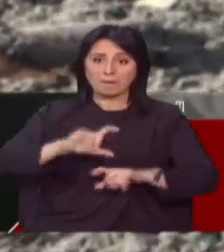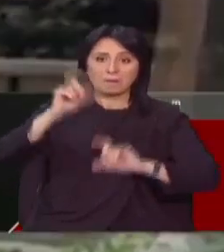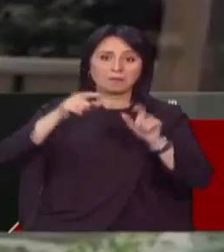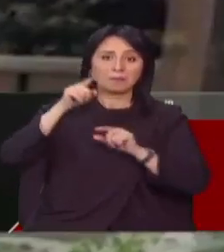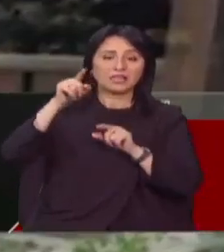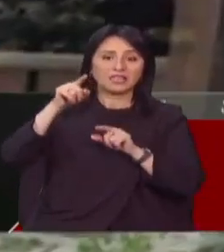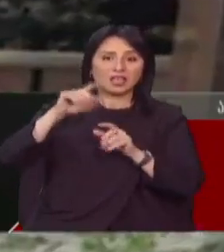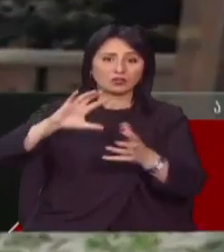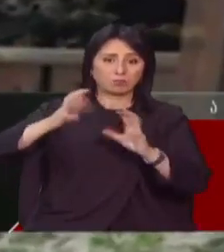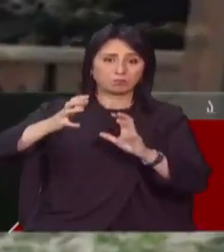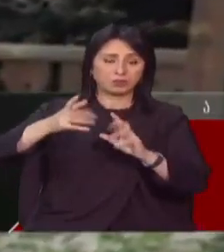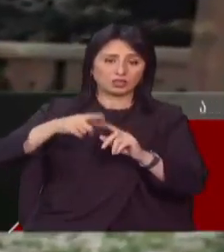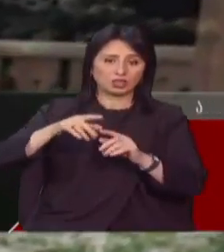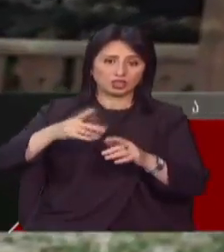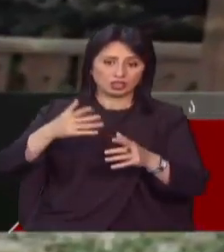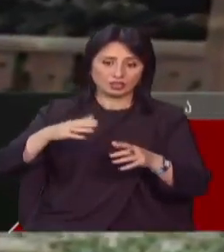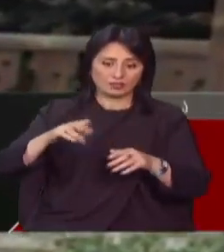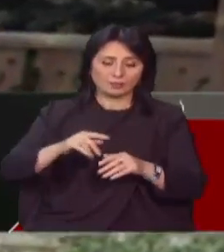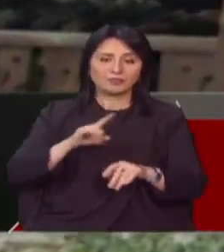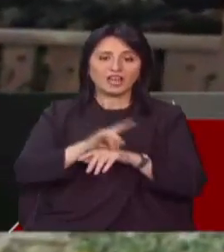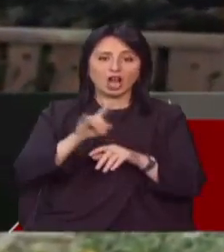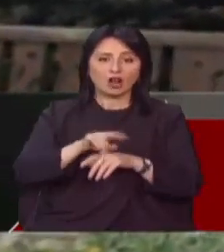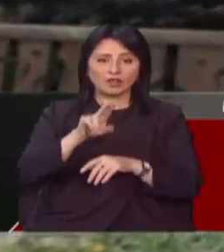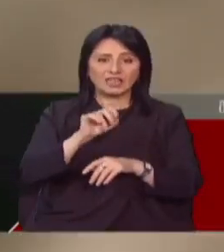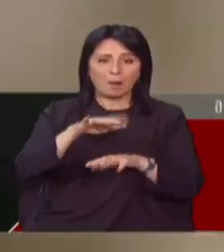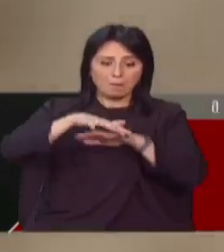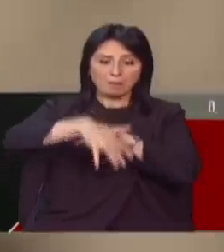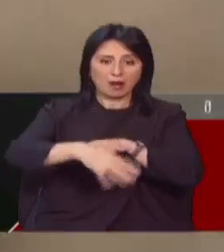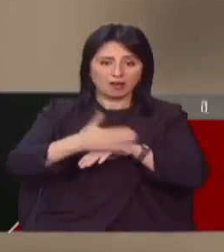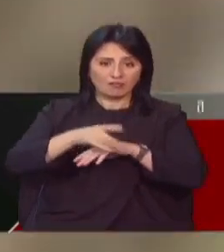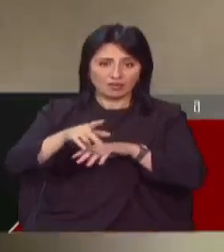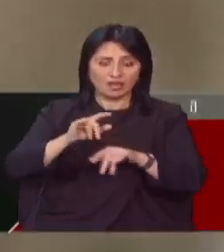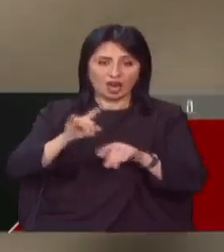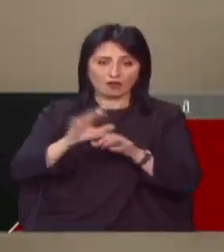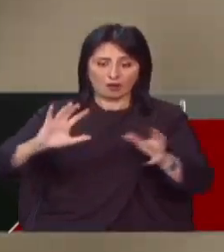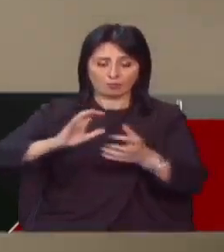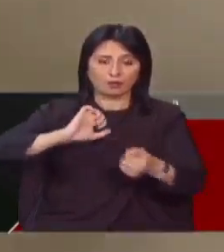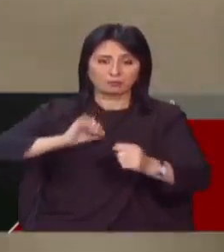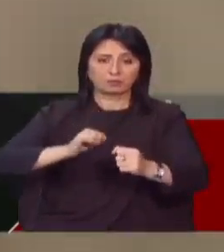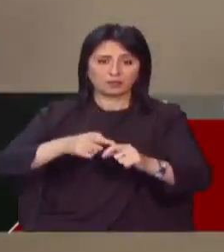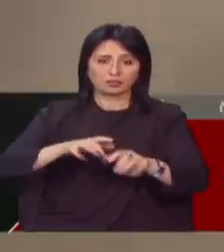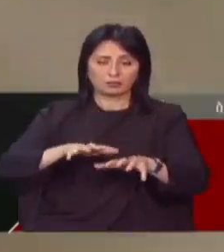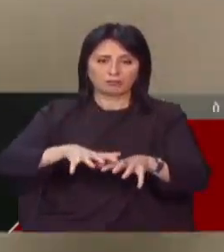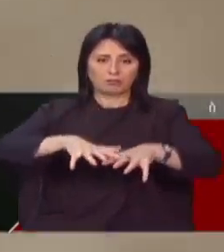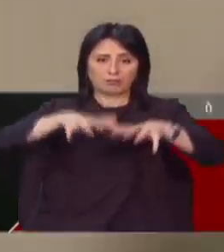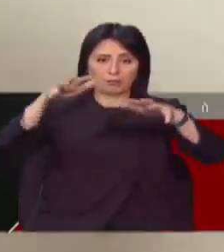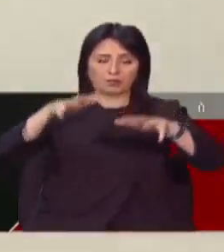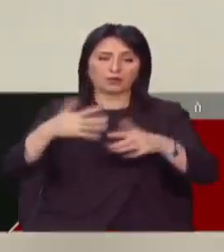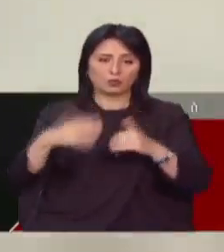სავარაუდოდ დაგუბდა და ხელოვნური დამბები შეიქმნა, რის შედეგადაც მერე გამიქარდა სტიქია. რა თქმა უნდა, მოგესალმებით,